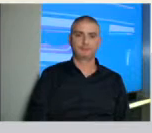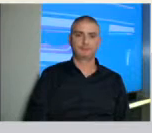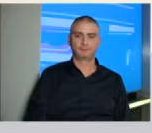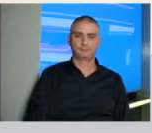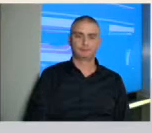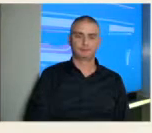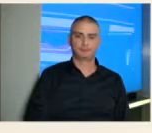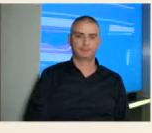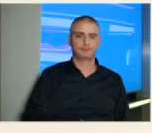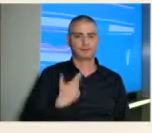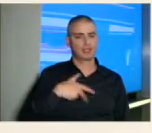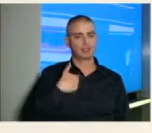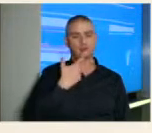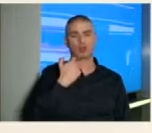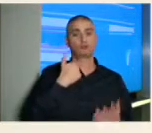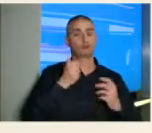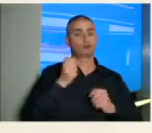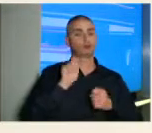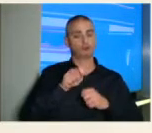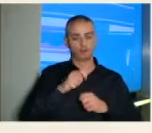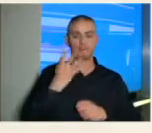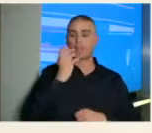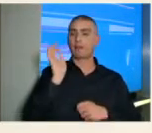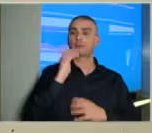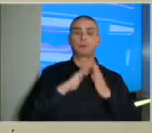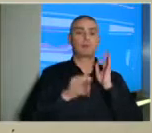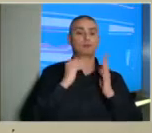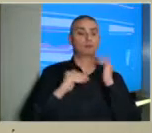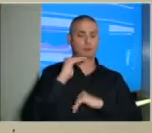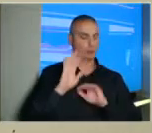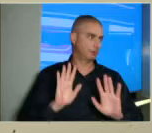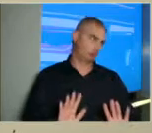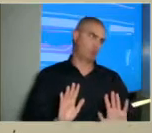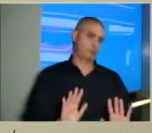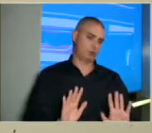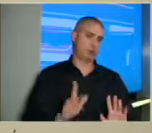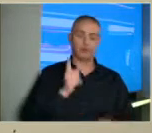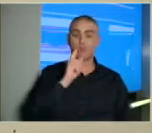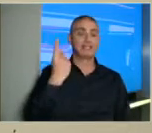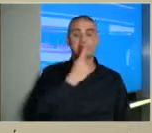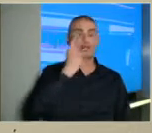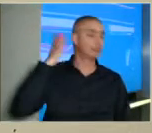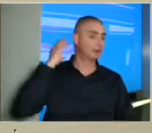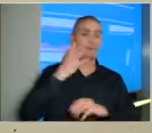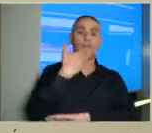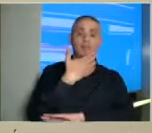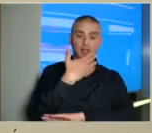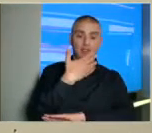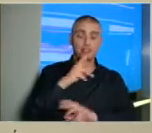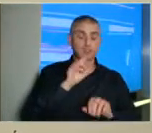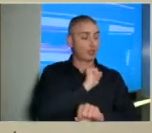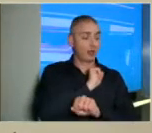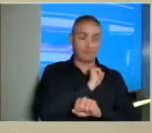מי מינתה מעל 330 שופטים ו-40% מבית המשפט העליון? בואי, מי היחיד בתולדות המדינה